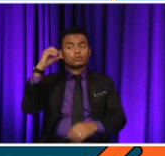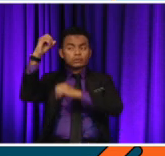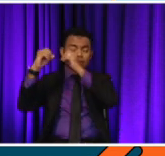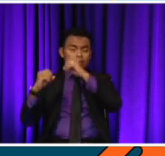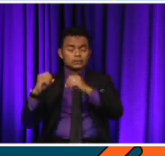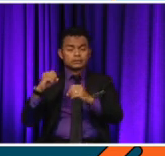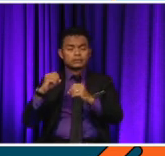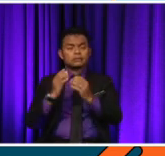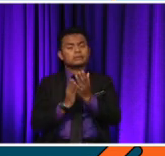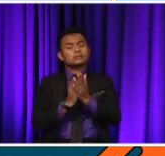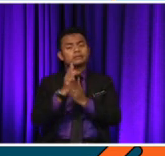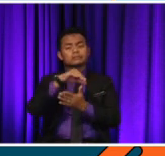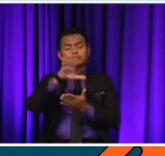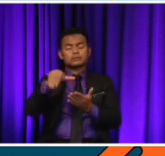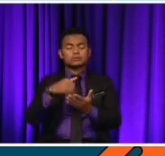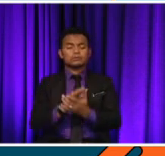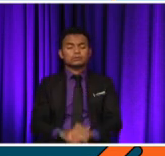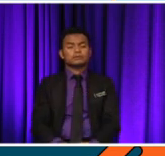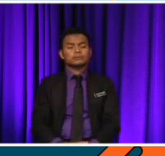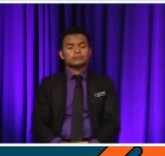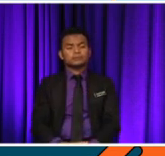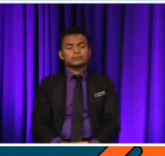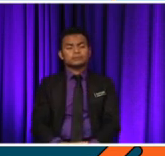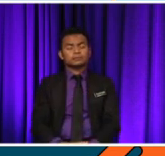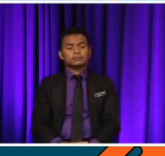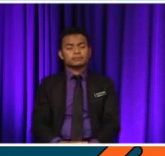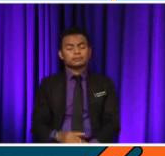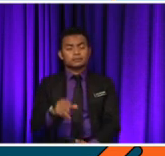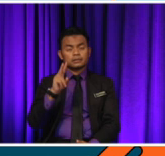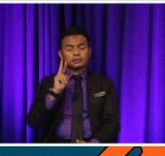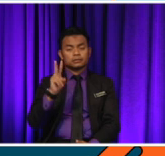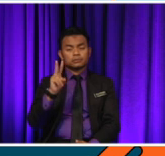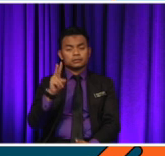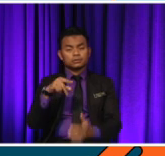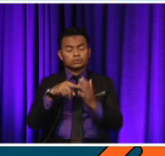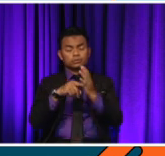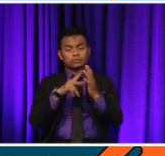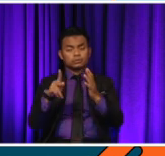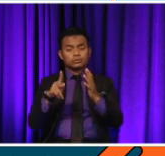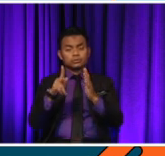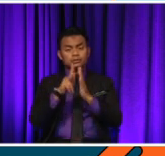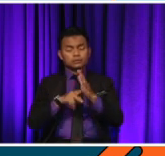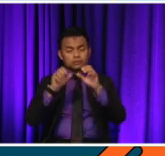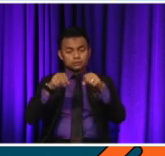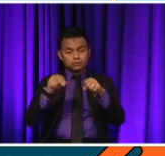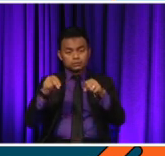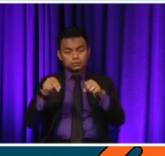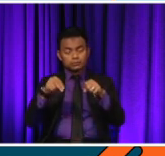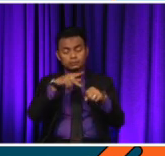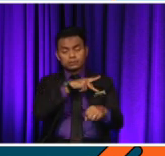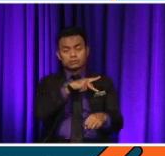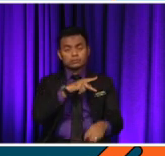itu dipanggilnya konseptuallah secara menyeluruh yang kedua menunjukkan kebolehan pengurus mengenal pasti masalah dan